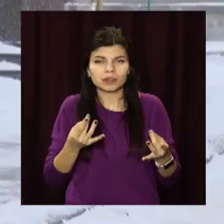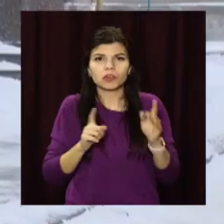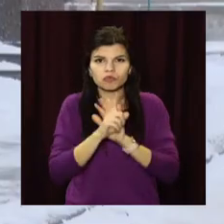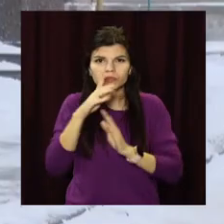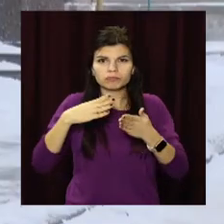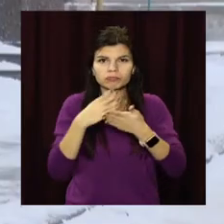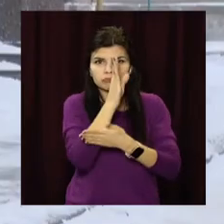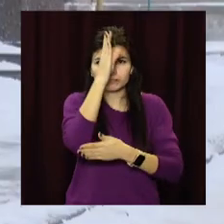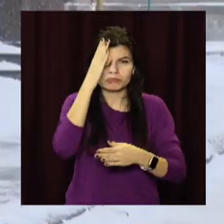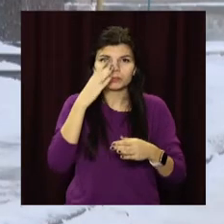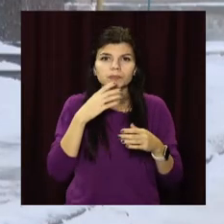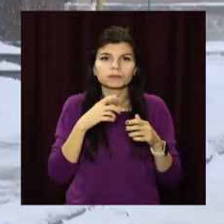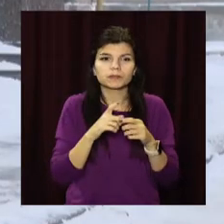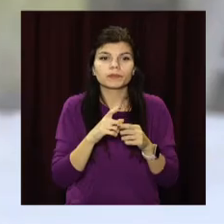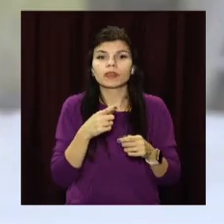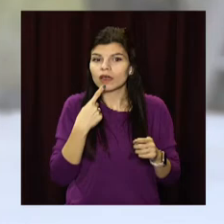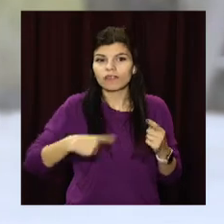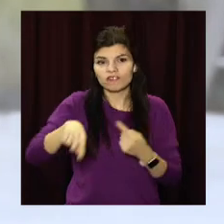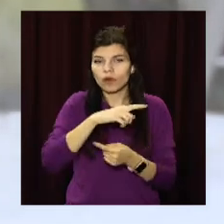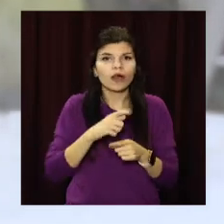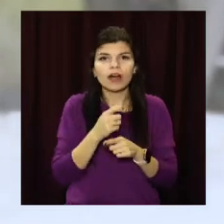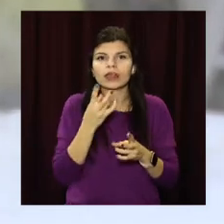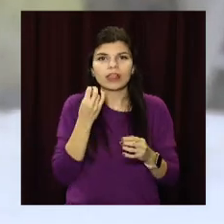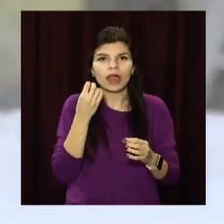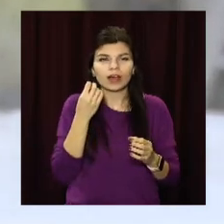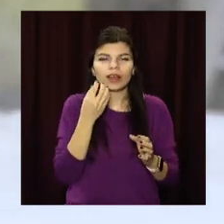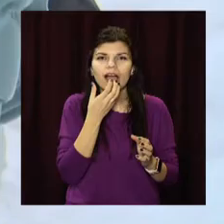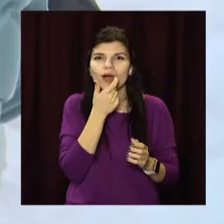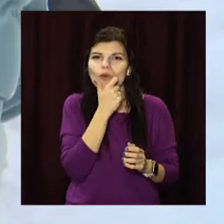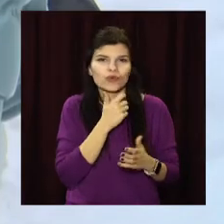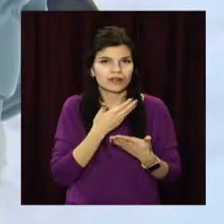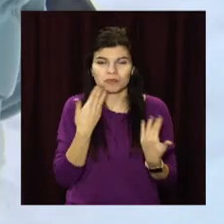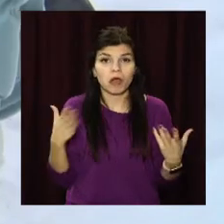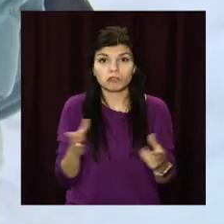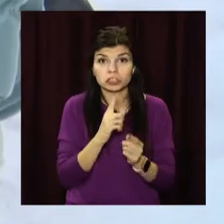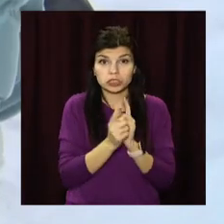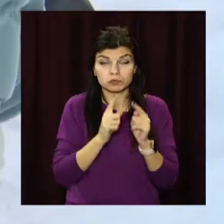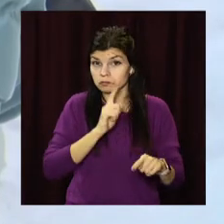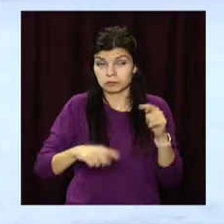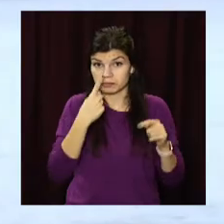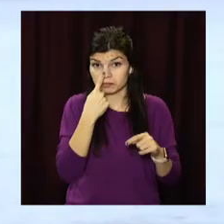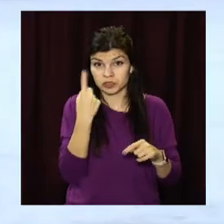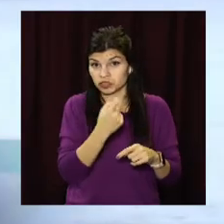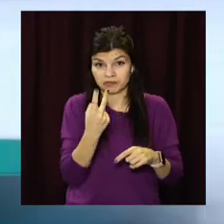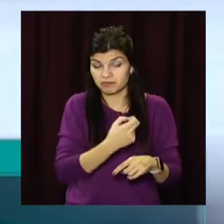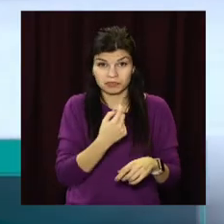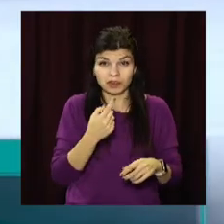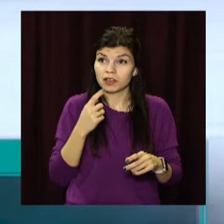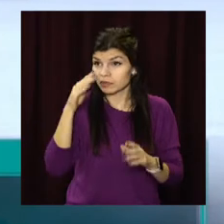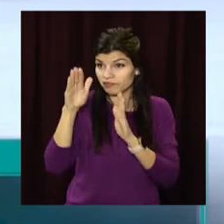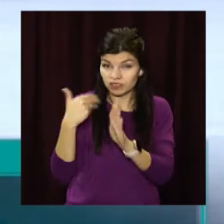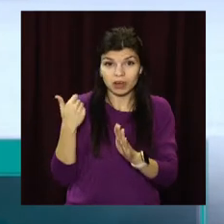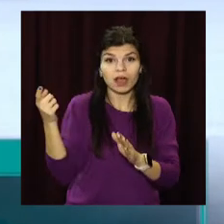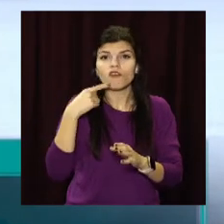тріщати, а довкола було дуже неохайно, каже Олександр Мухін. Все змінилося за лічені тижні. Машини з